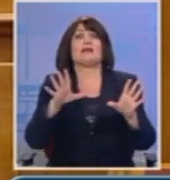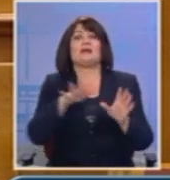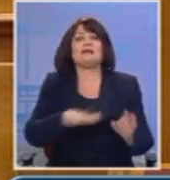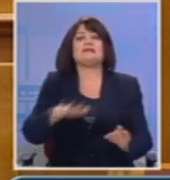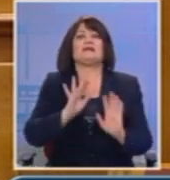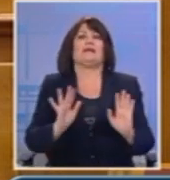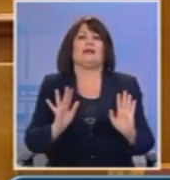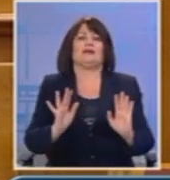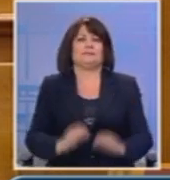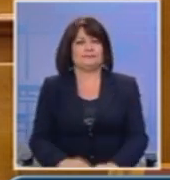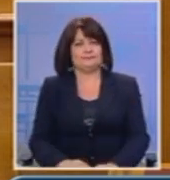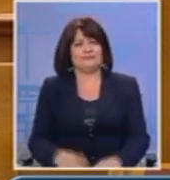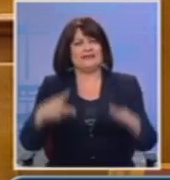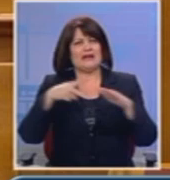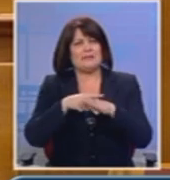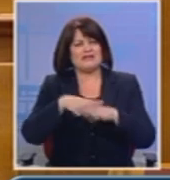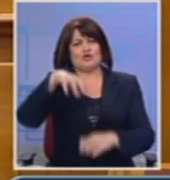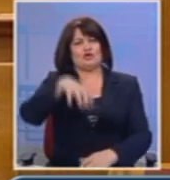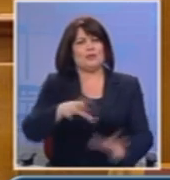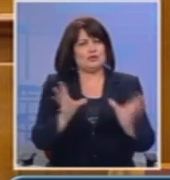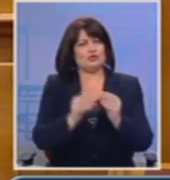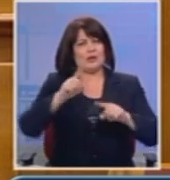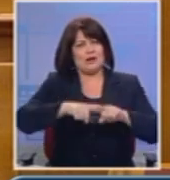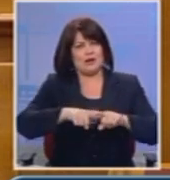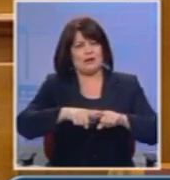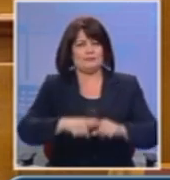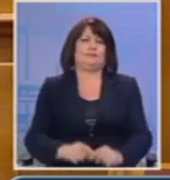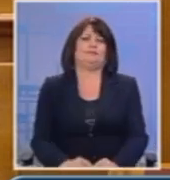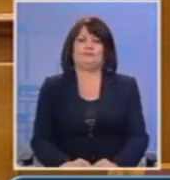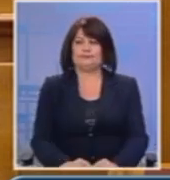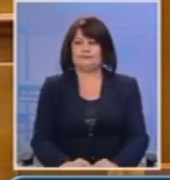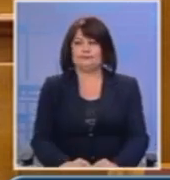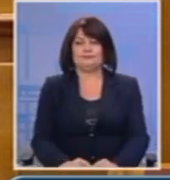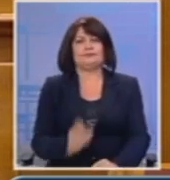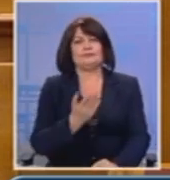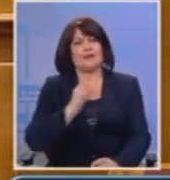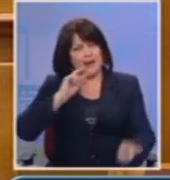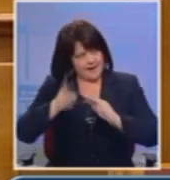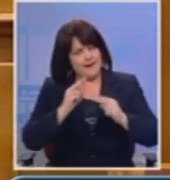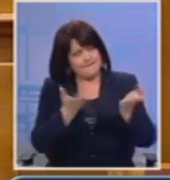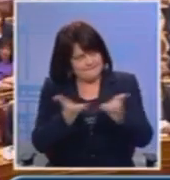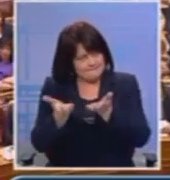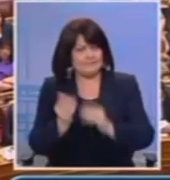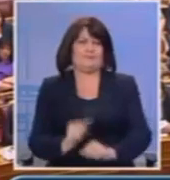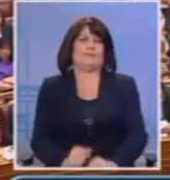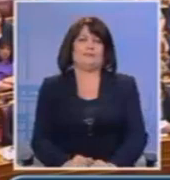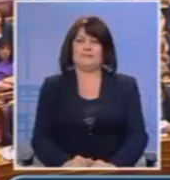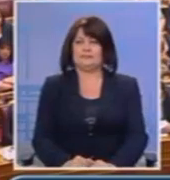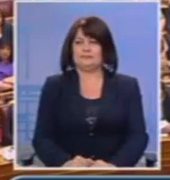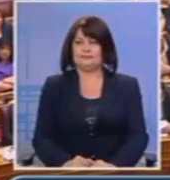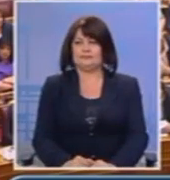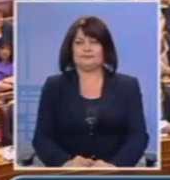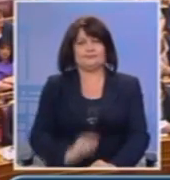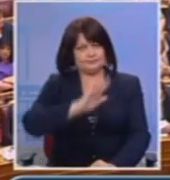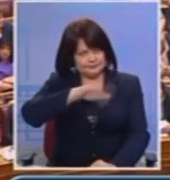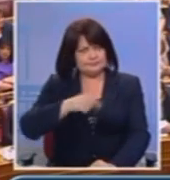για τον τραπεζικό τομέα στην ελλάδα ελάτε να απαντήσετε σε αυτά ελάτε